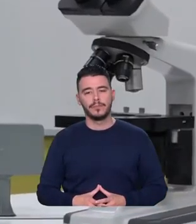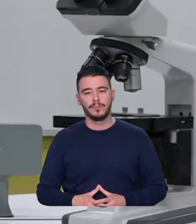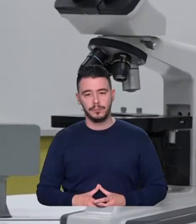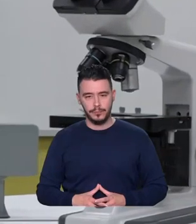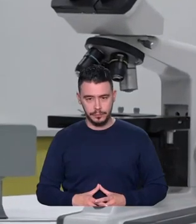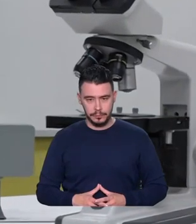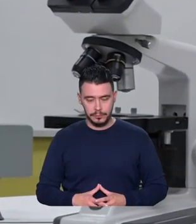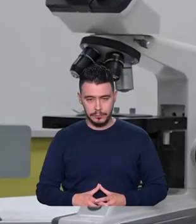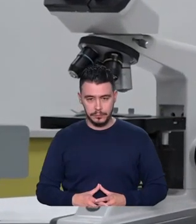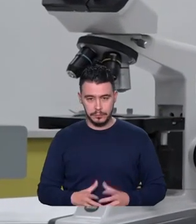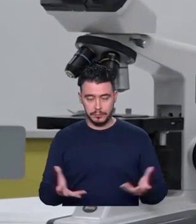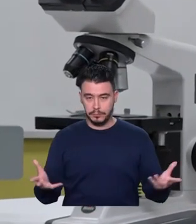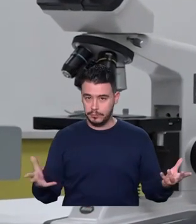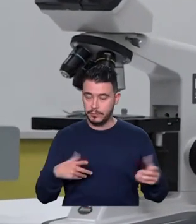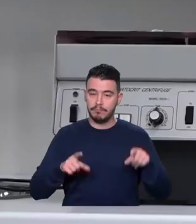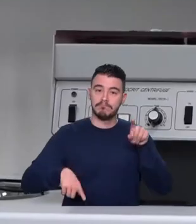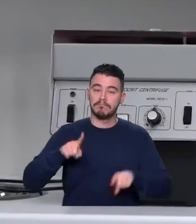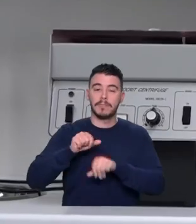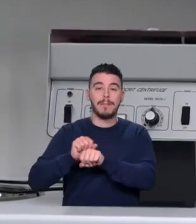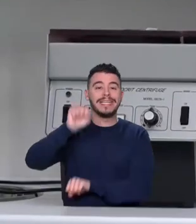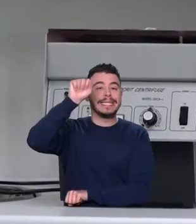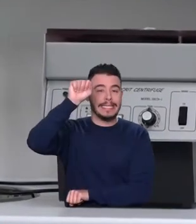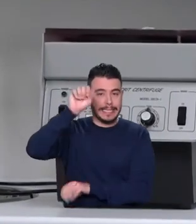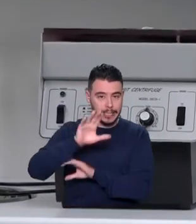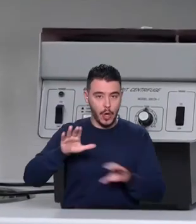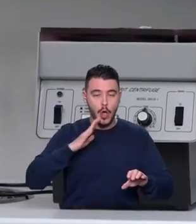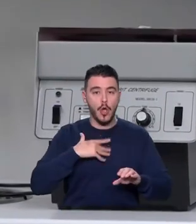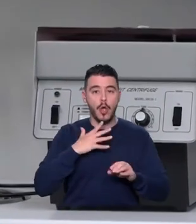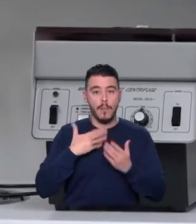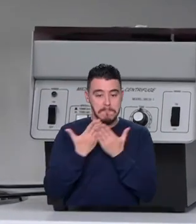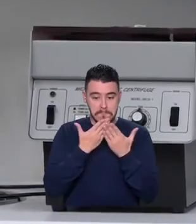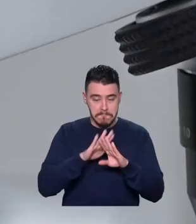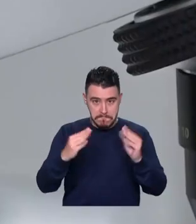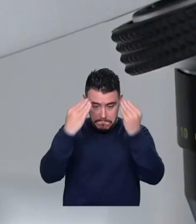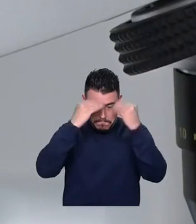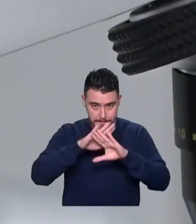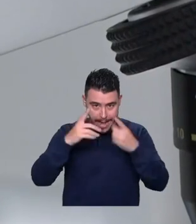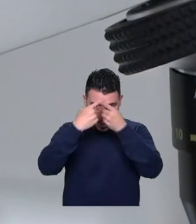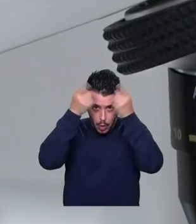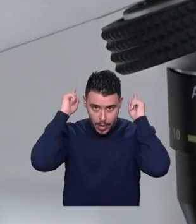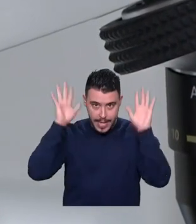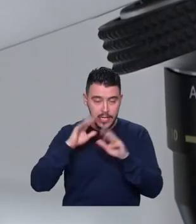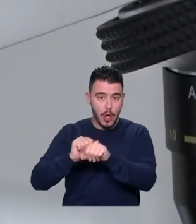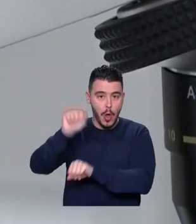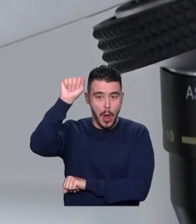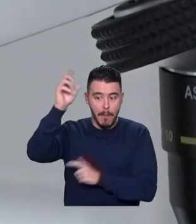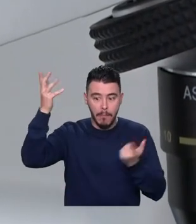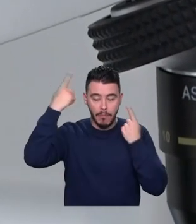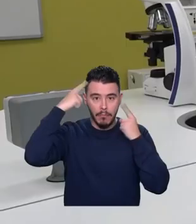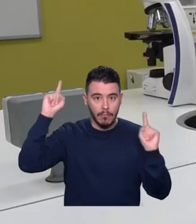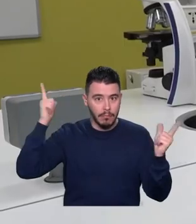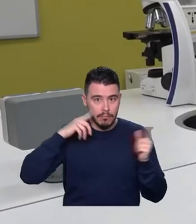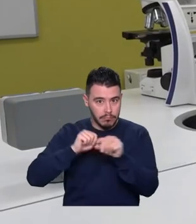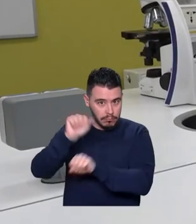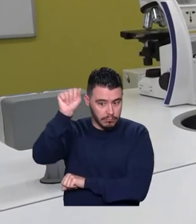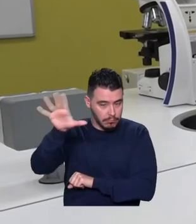Στον αέρα παραμένουν από φοιτηκολεγίων με πτυχία χωρίς αντίκρισμα στην αγορά εργασίας της χώρας μας. Οι υπεύθυνοι διαβεβαιώνουν ότι το πρόβλημά τους θα λυθεί με μια περίεργη